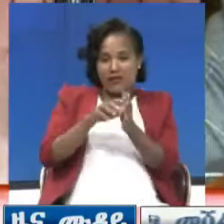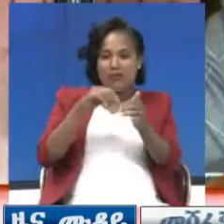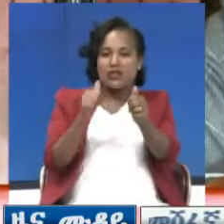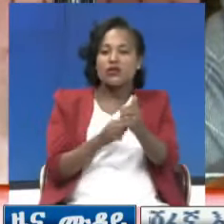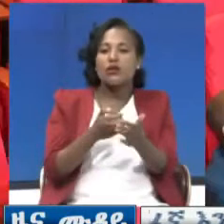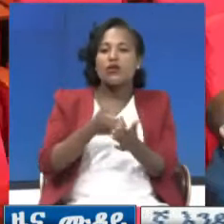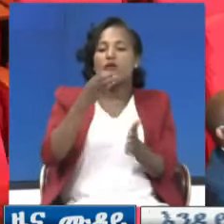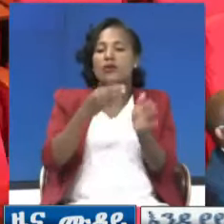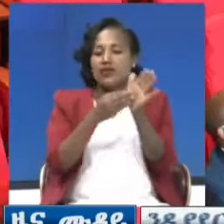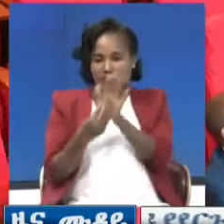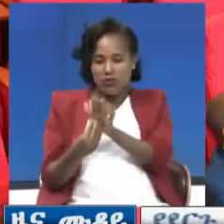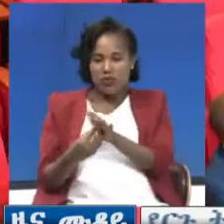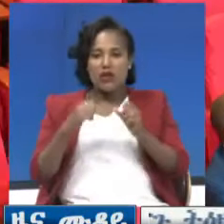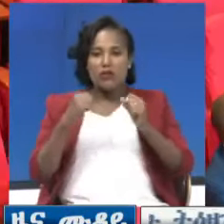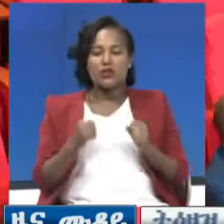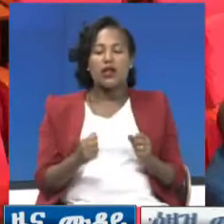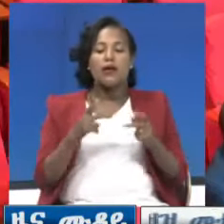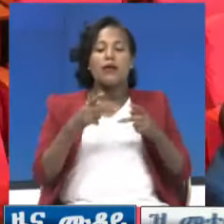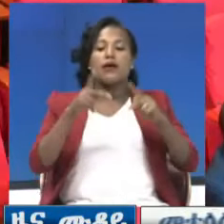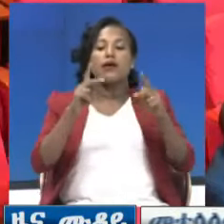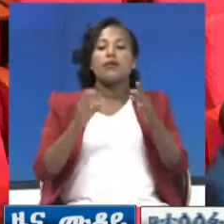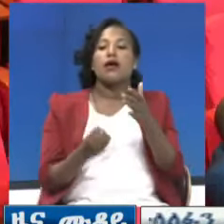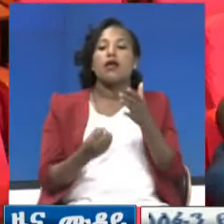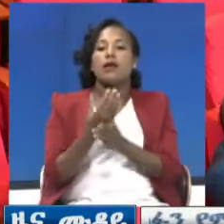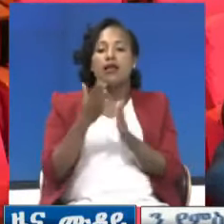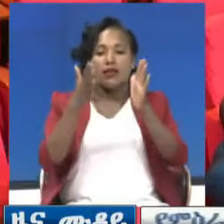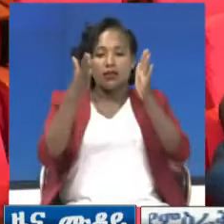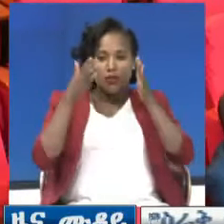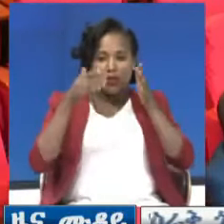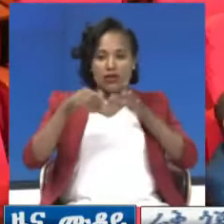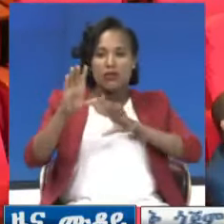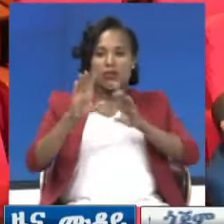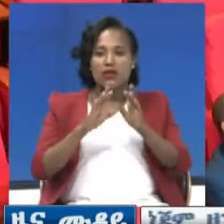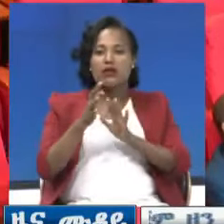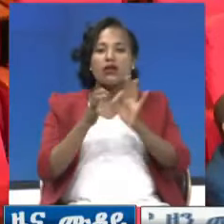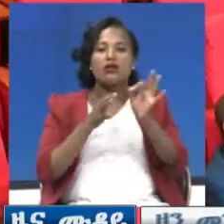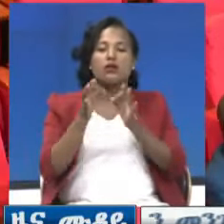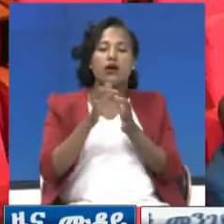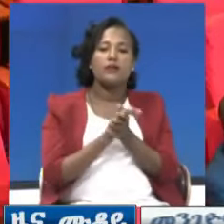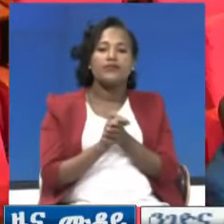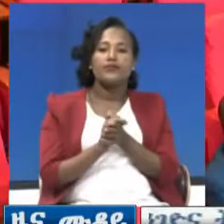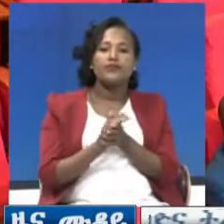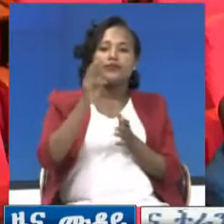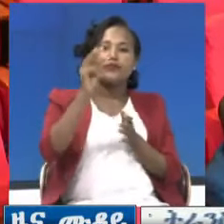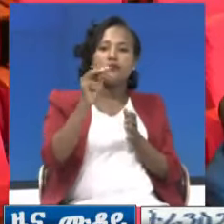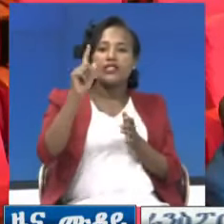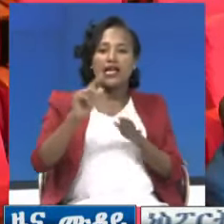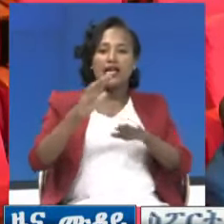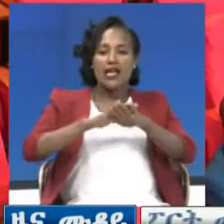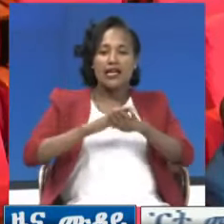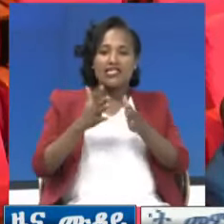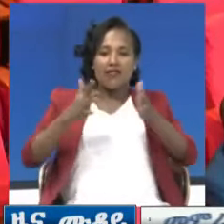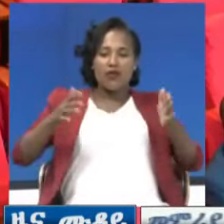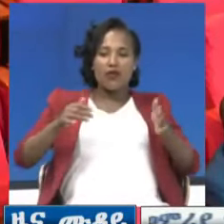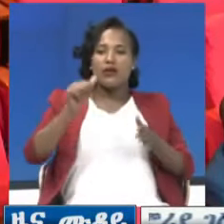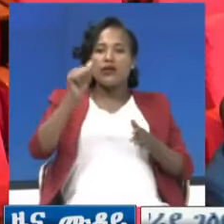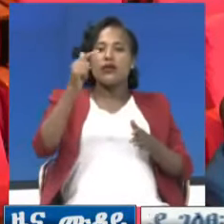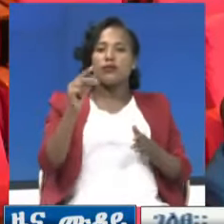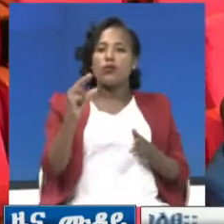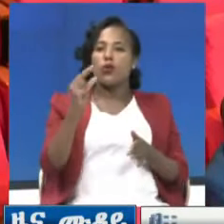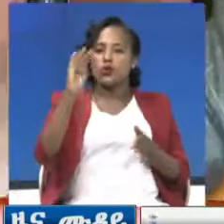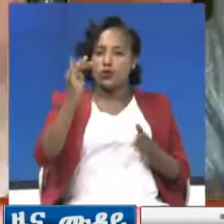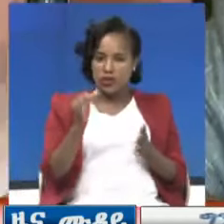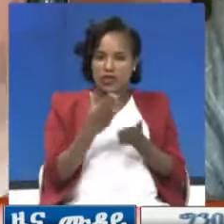የኢኮኖሚ ተጽዕኖ ለመቋቋም የግብርና ልማት ስራ ላይ ትኩረት እንደሚደረግ ገልጸዋል። በጣና ላይ እየተስፋፋ ያለውን የእንቦጭ አረም